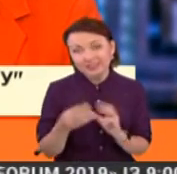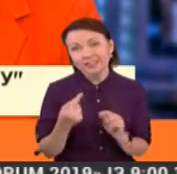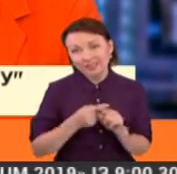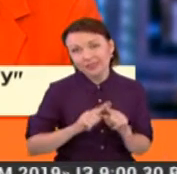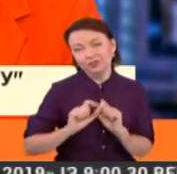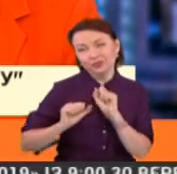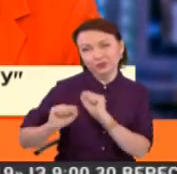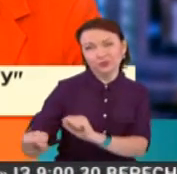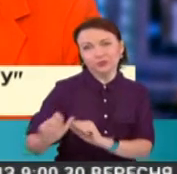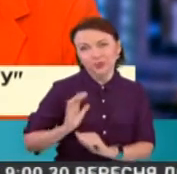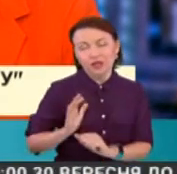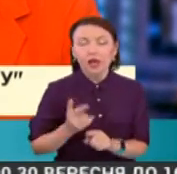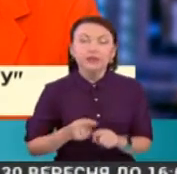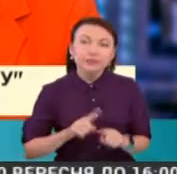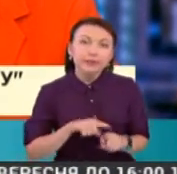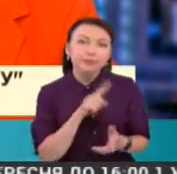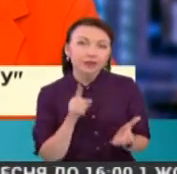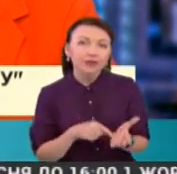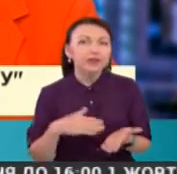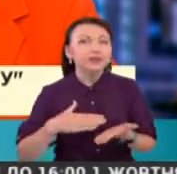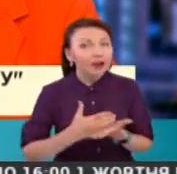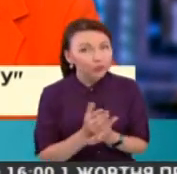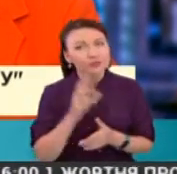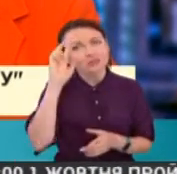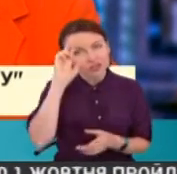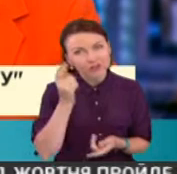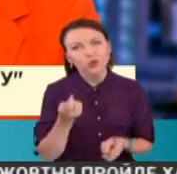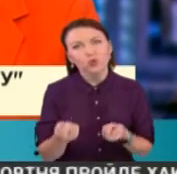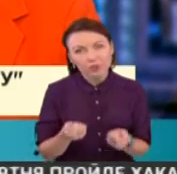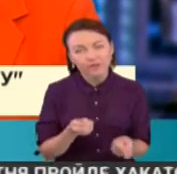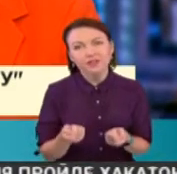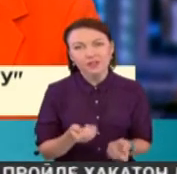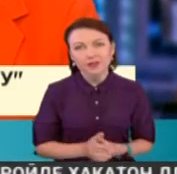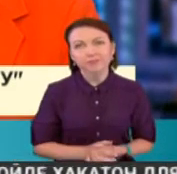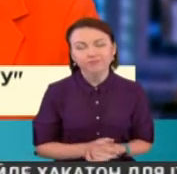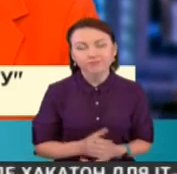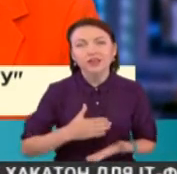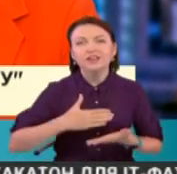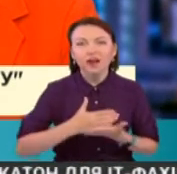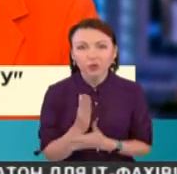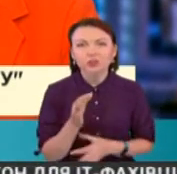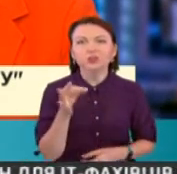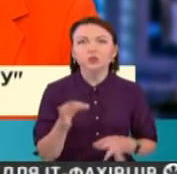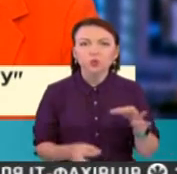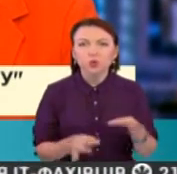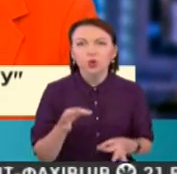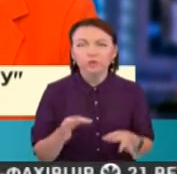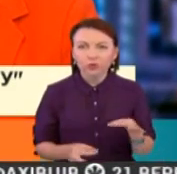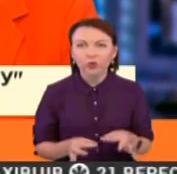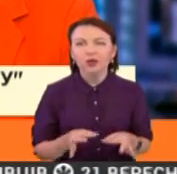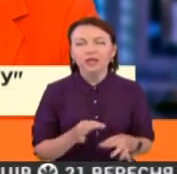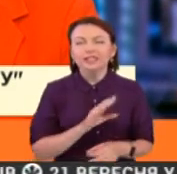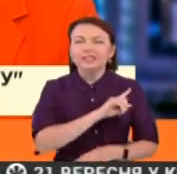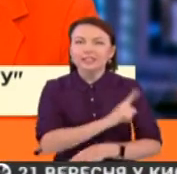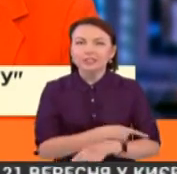боку питання якості державного управління, якості судового,